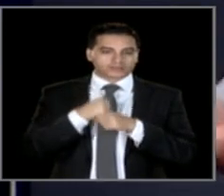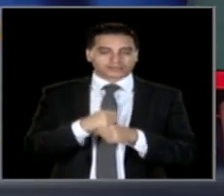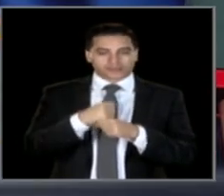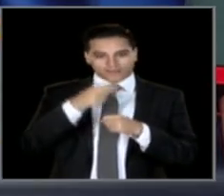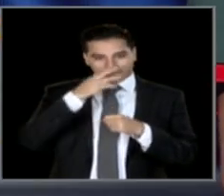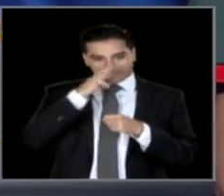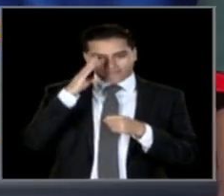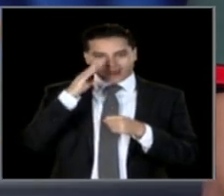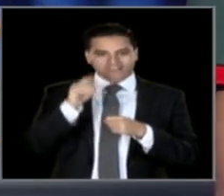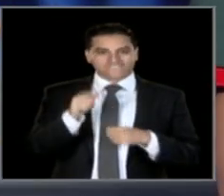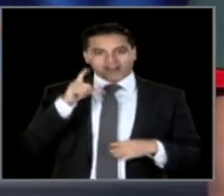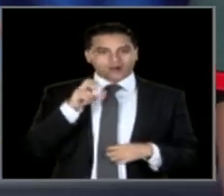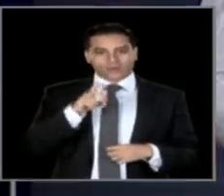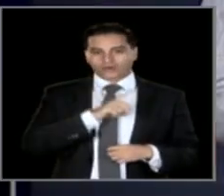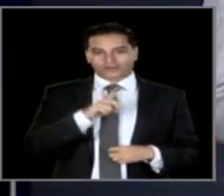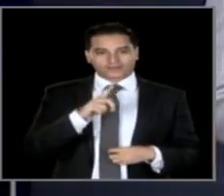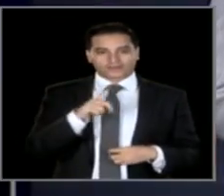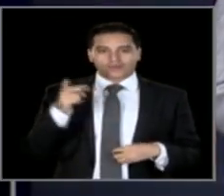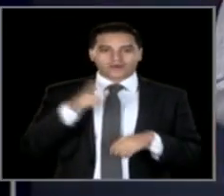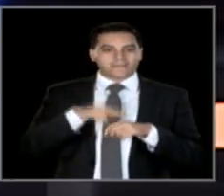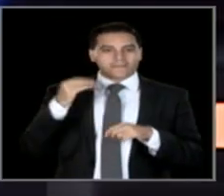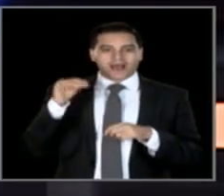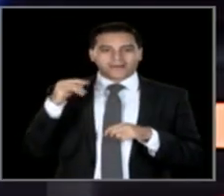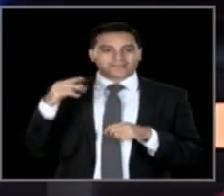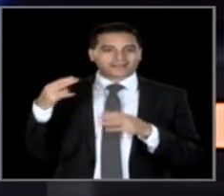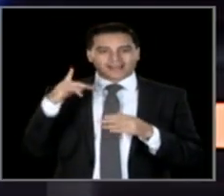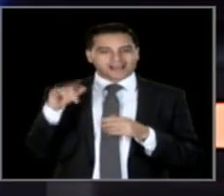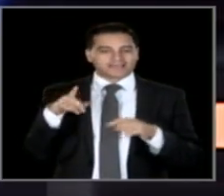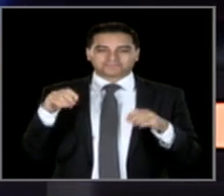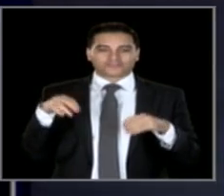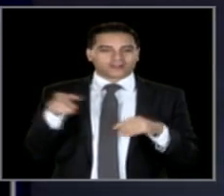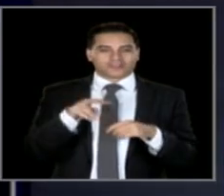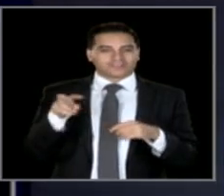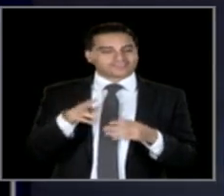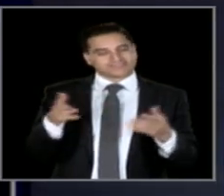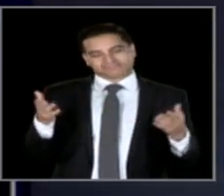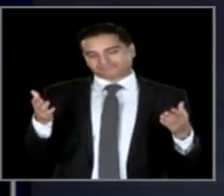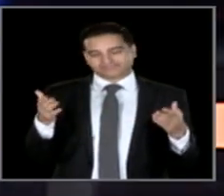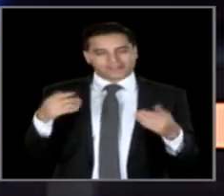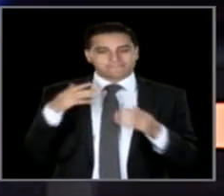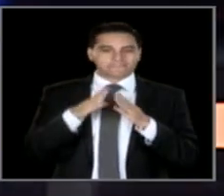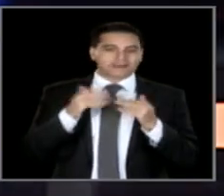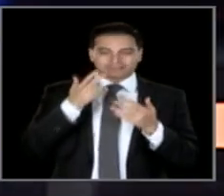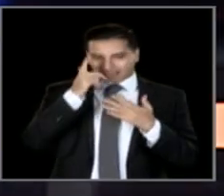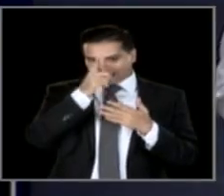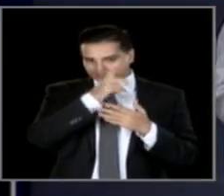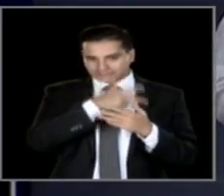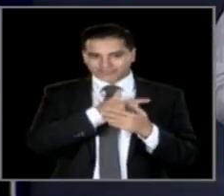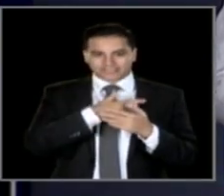فاروق، مصر القديمة ما شاء الله، ومحمد علي باشا ما شاء الله. ماكش سؤال أصلا بجد، كنت أقوله خلاص.